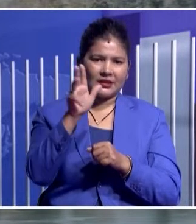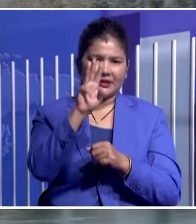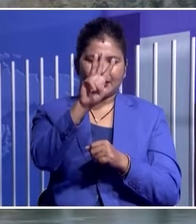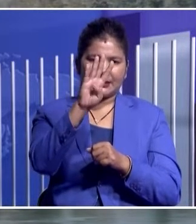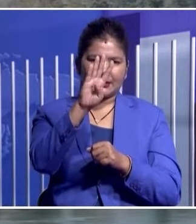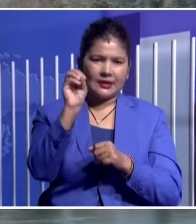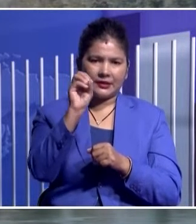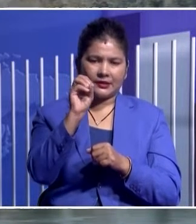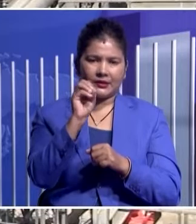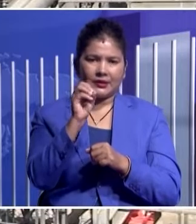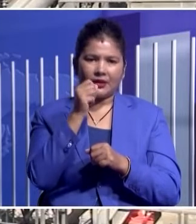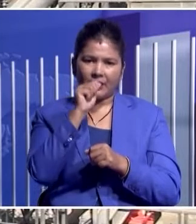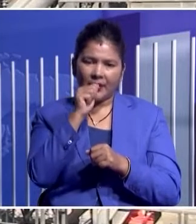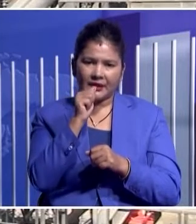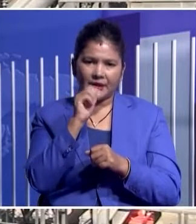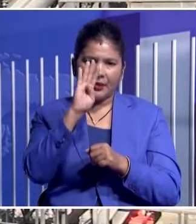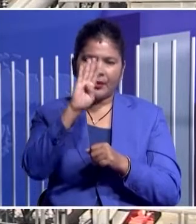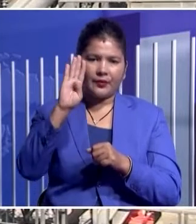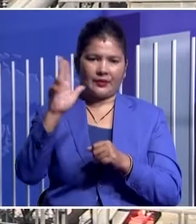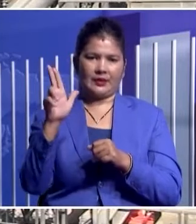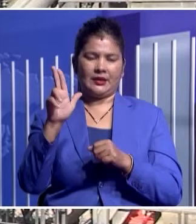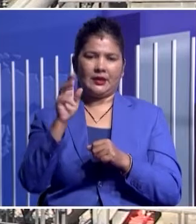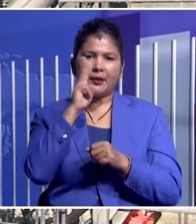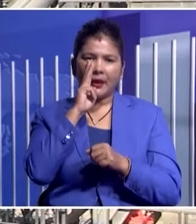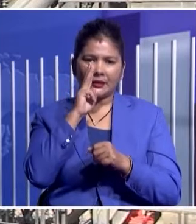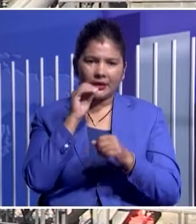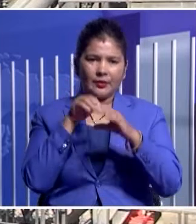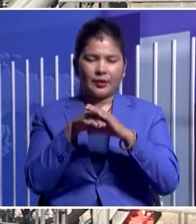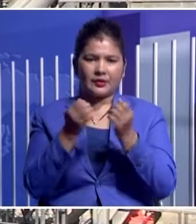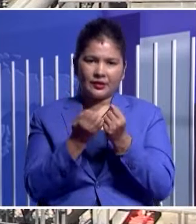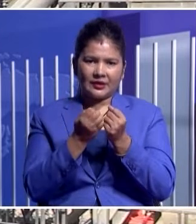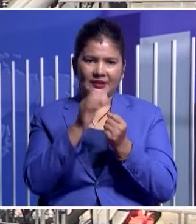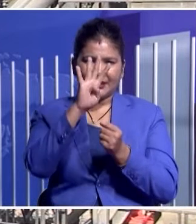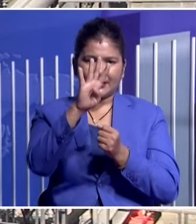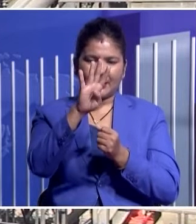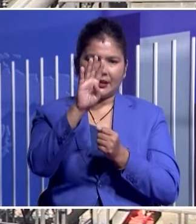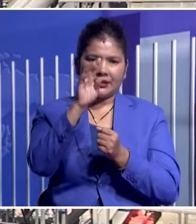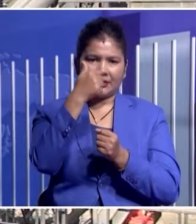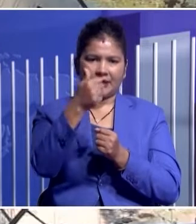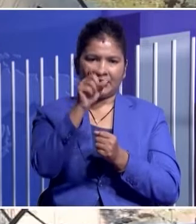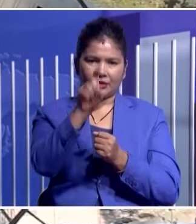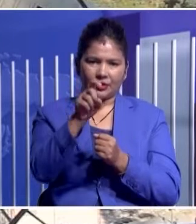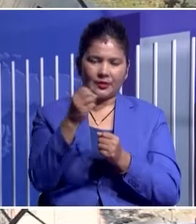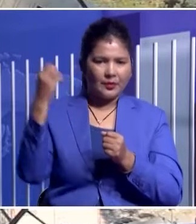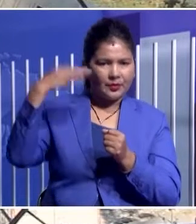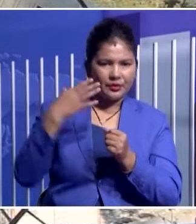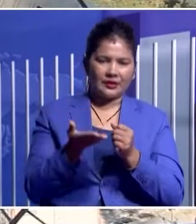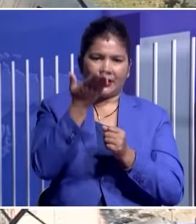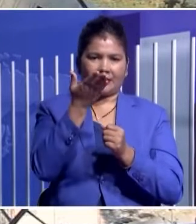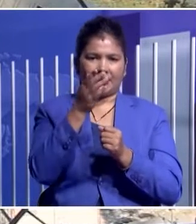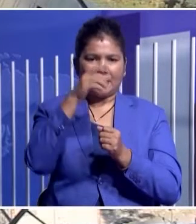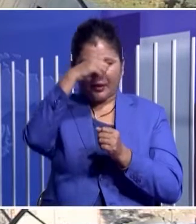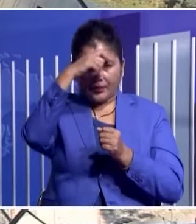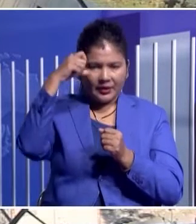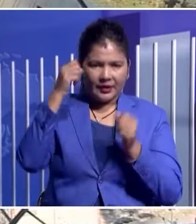40 घनमिटर प्रति सेकेन्ड पानी बबई नदीमा स्थानान्तरण गर्ने तथा त्यसबाट 46.8 मेगावाट बिजुली निकाल्नका साथै बर्दिया र